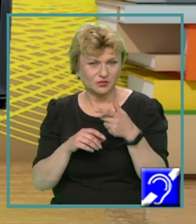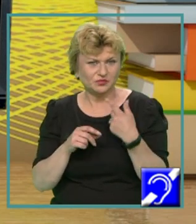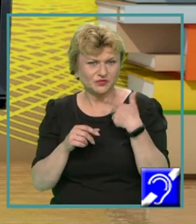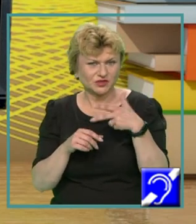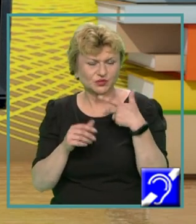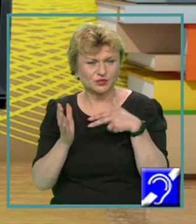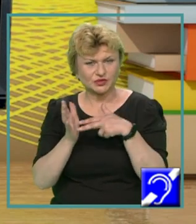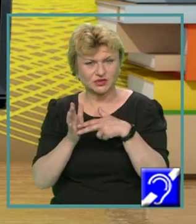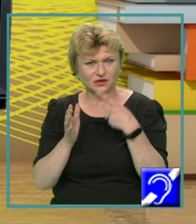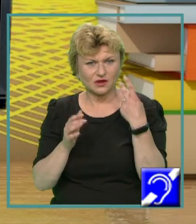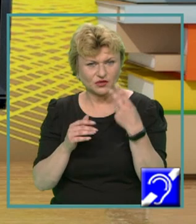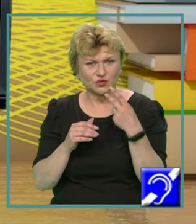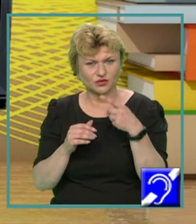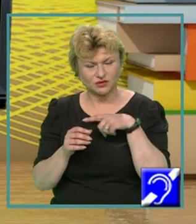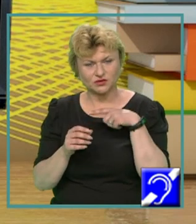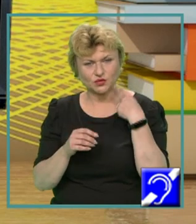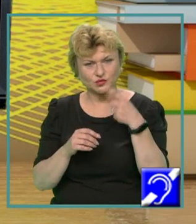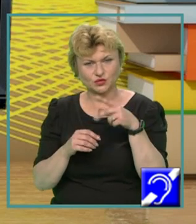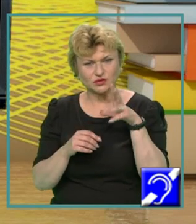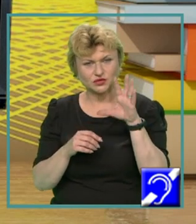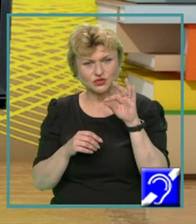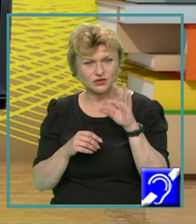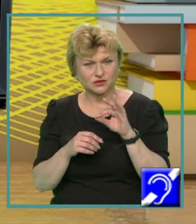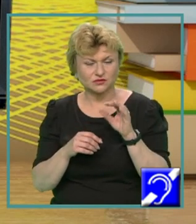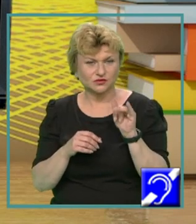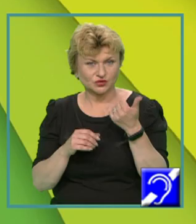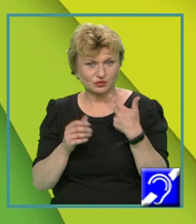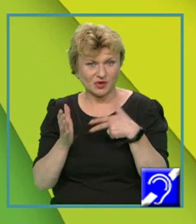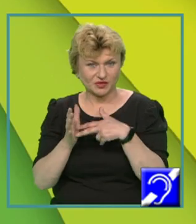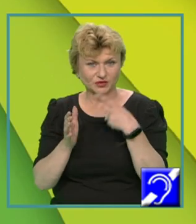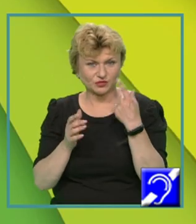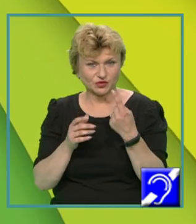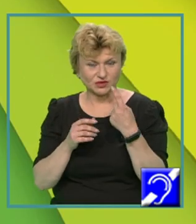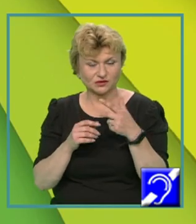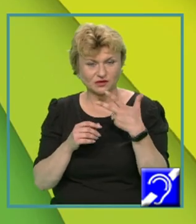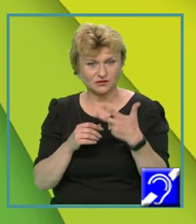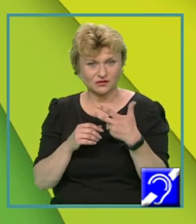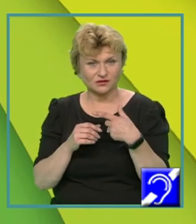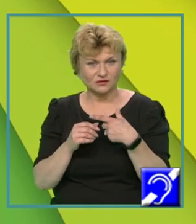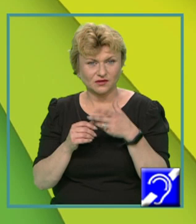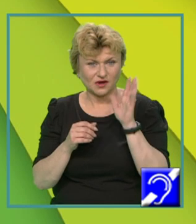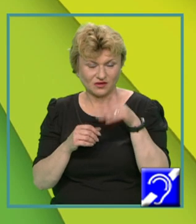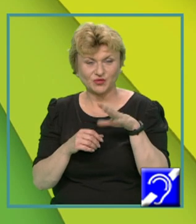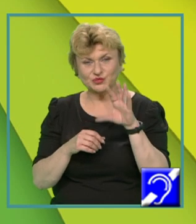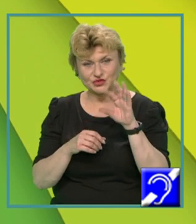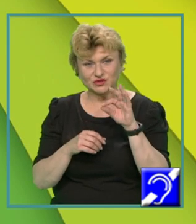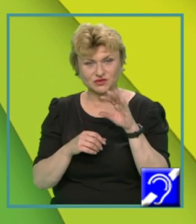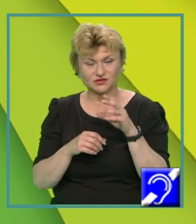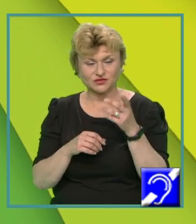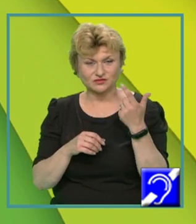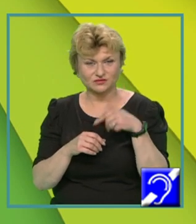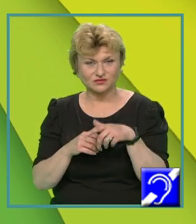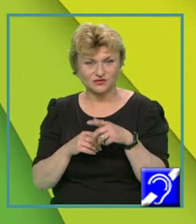împărțit la 2, deci 150. Ca să aflăm codonii, mai împărțim o dată la 3. 150 împărțit la 3, am avea 50 de codoni. Pentru